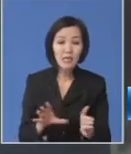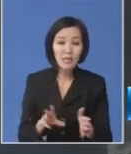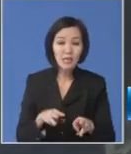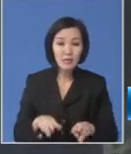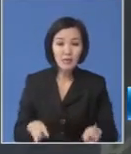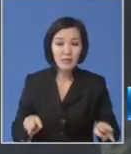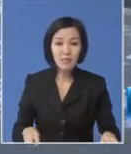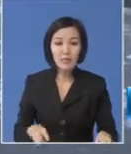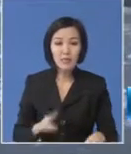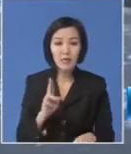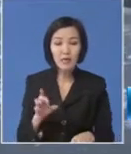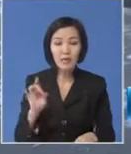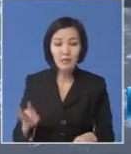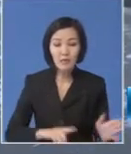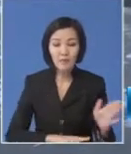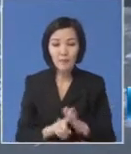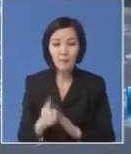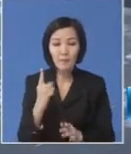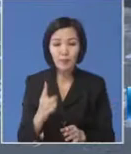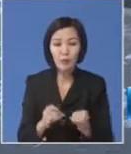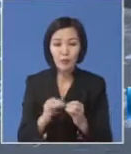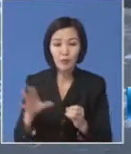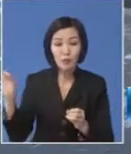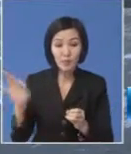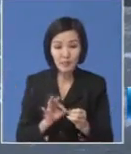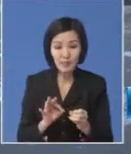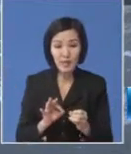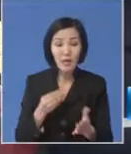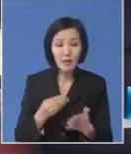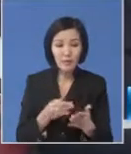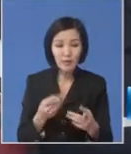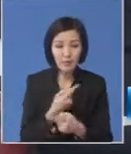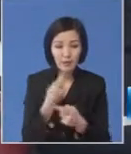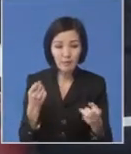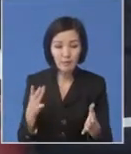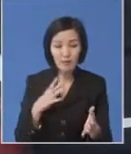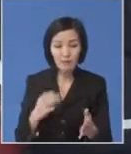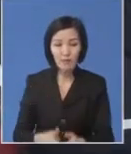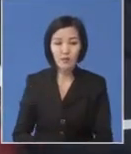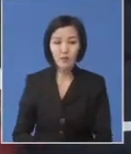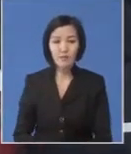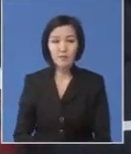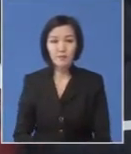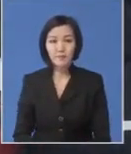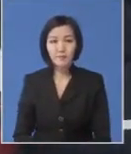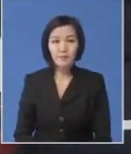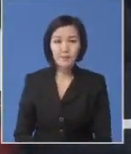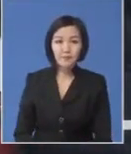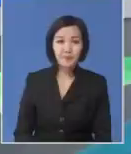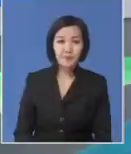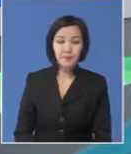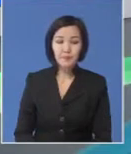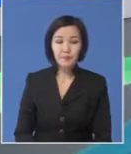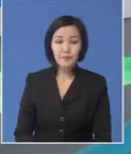бастап сұйытылған газдың құны бірден 13%-ға қымбаттайтынын мәлімдеген болатын. Мадина Берікқызы, Айбек Ақшолақов, Жетісу телеарнасы.